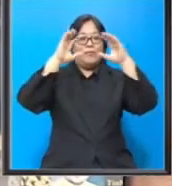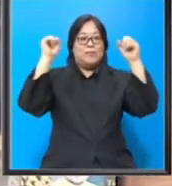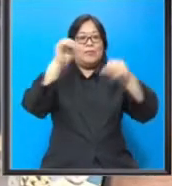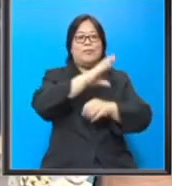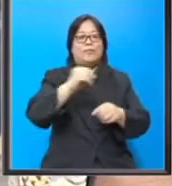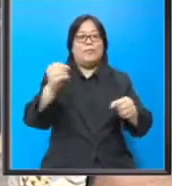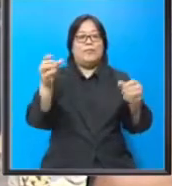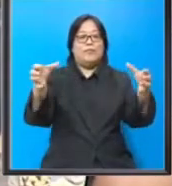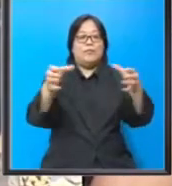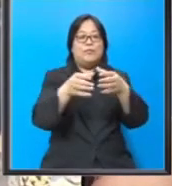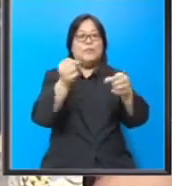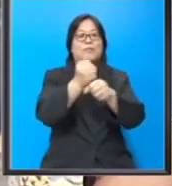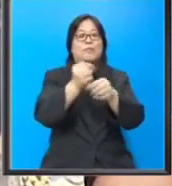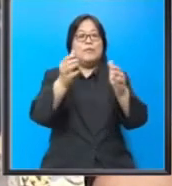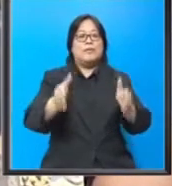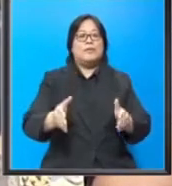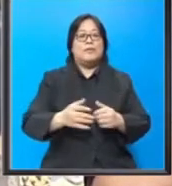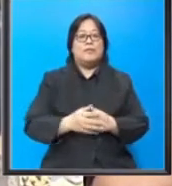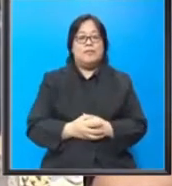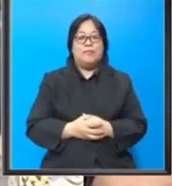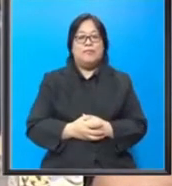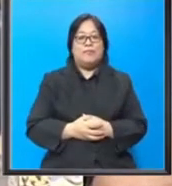dan golongan pekerja